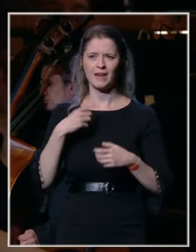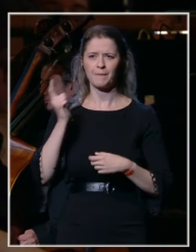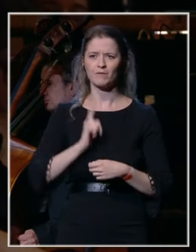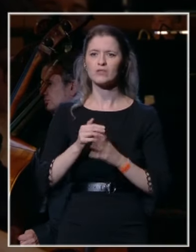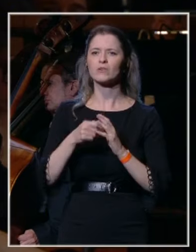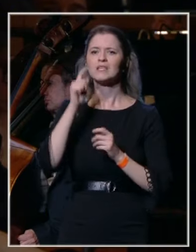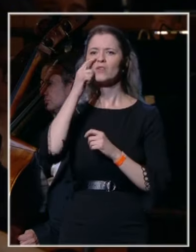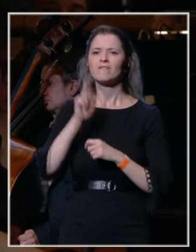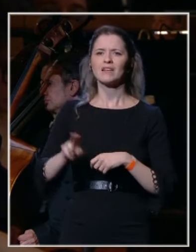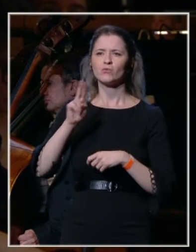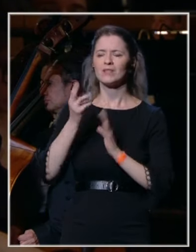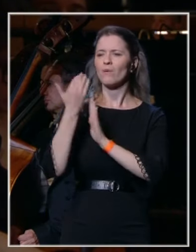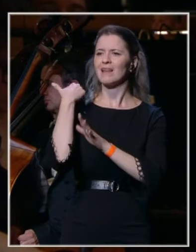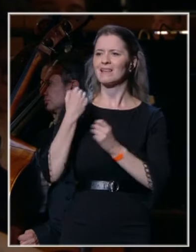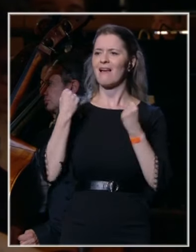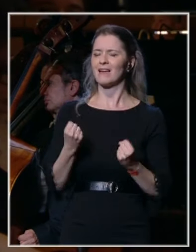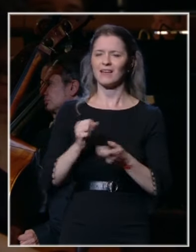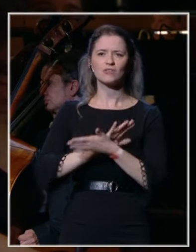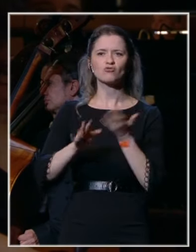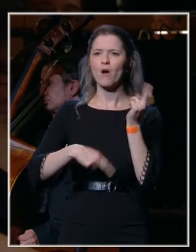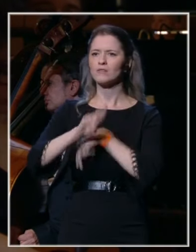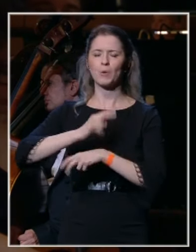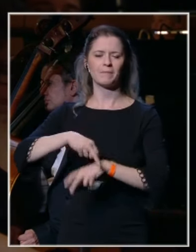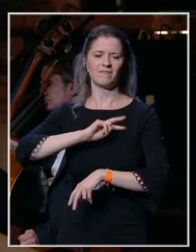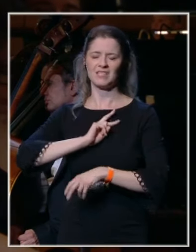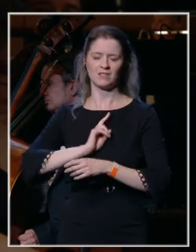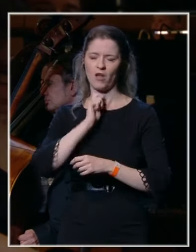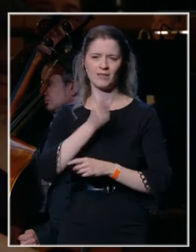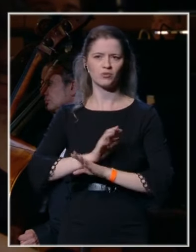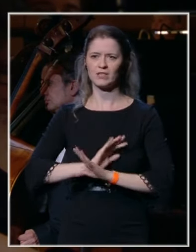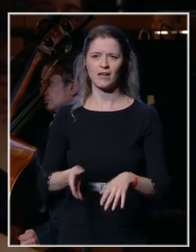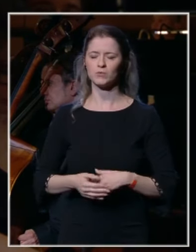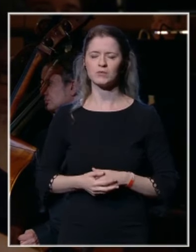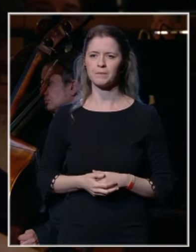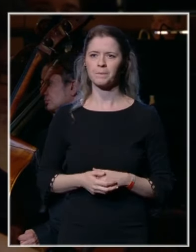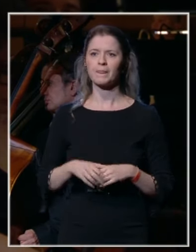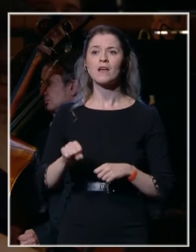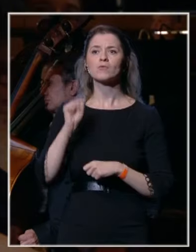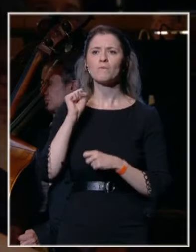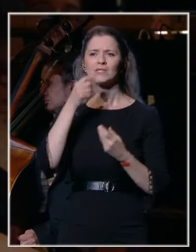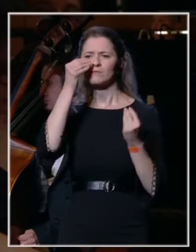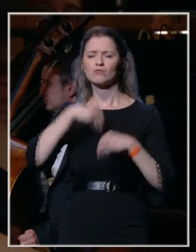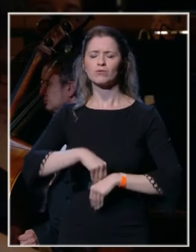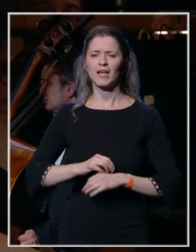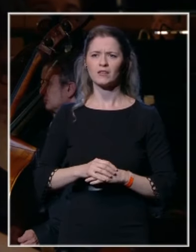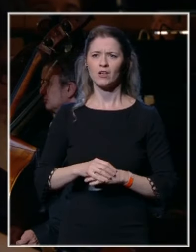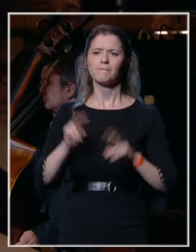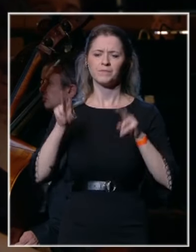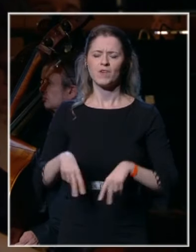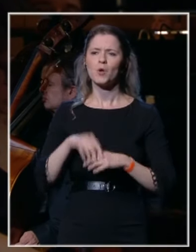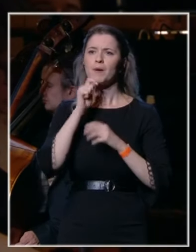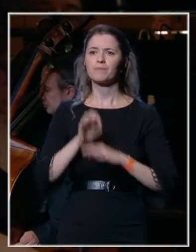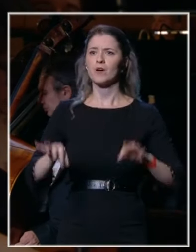erejét soha többé nem sikerült visszanyernie. A kommunizmus bukása bizony